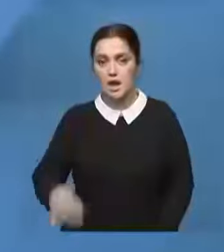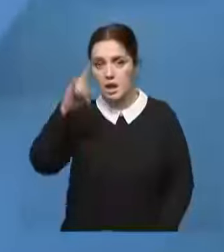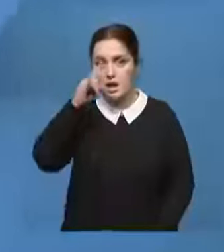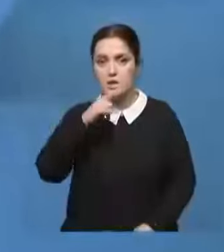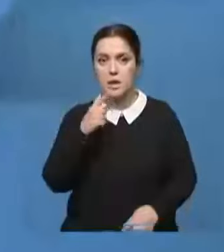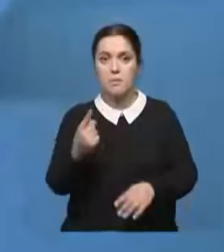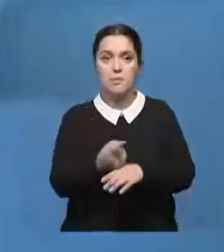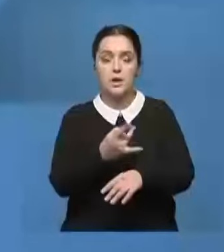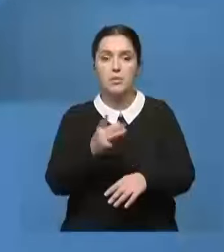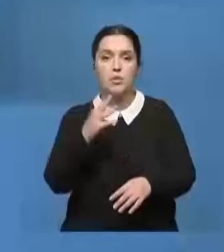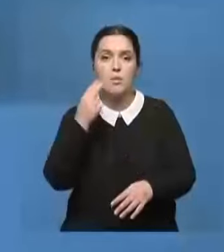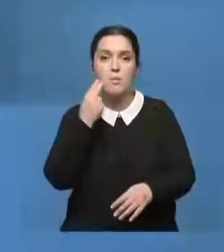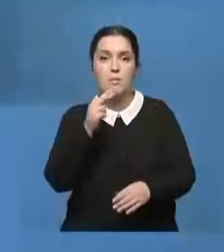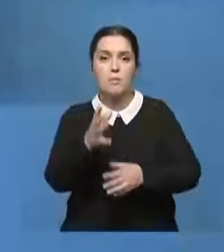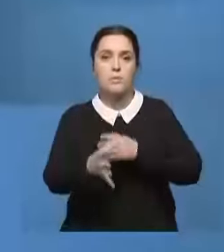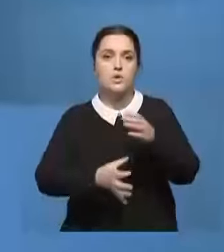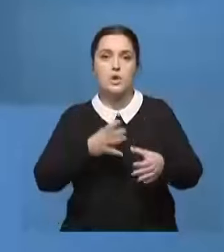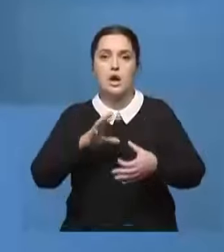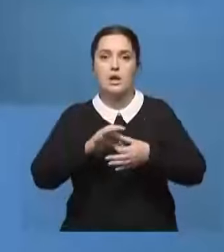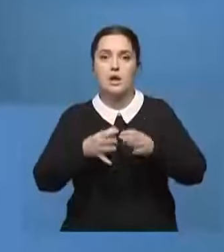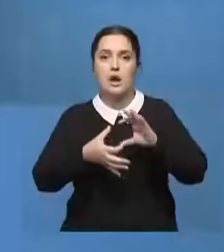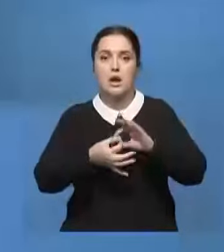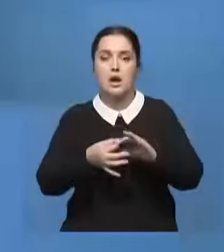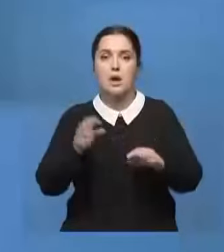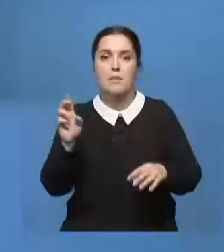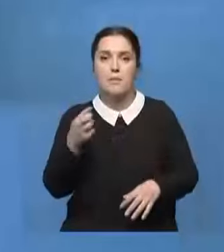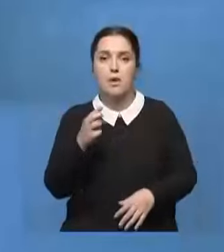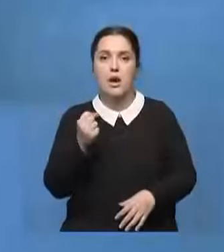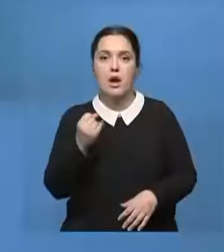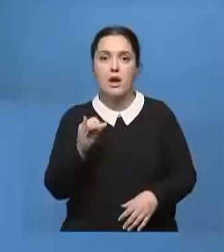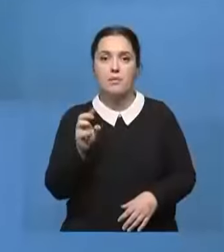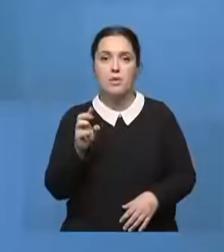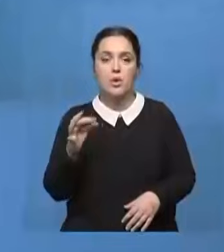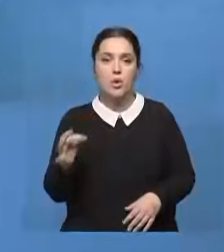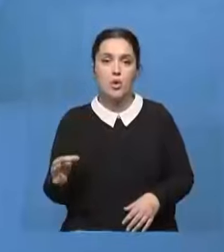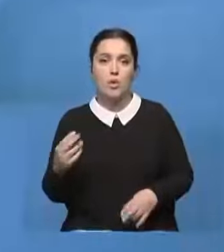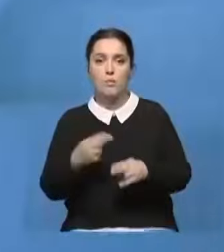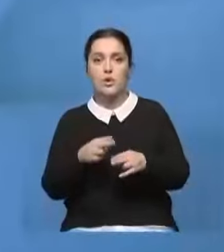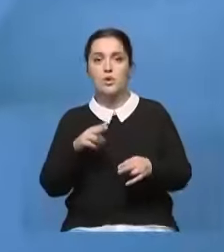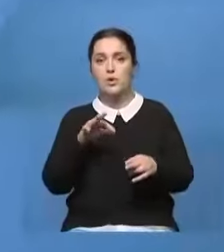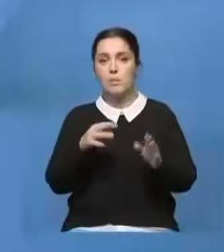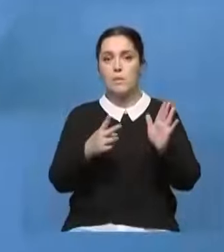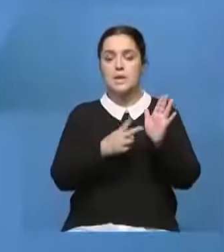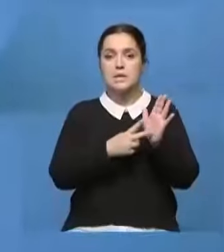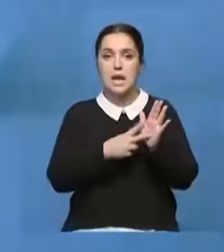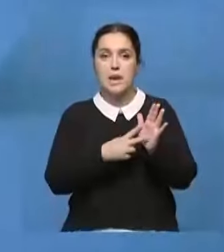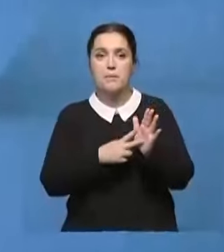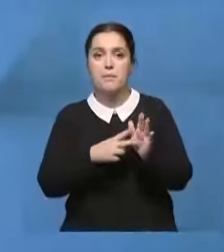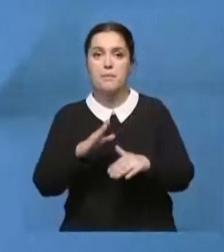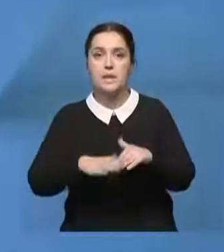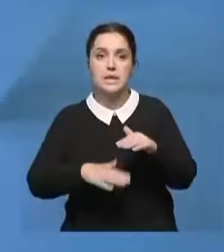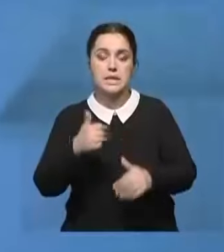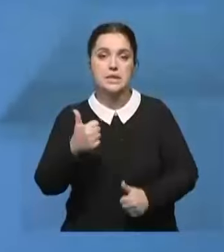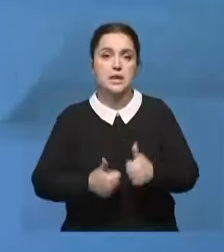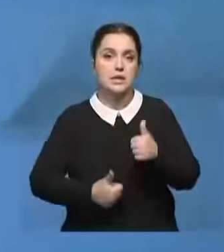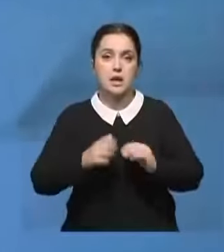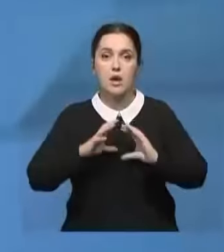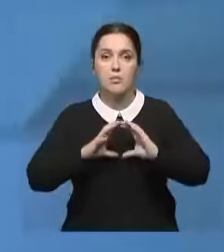Казахстан впервые примет престижную международную олимпиаду по биологии IBO. Она входит в топ-7 предметных состязаний в мире.